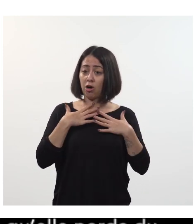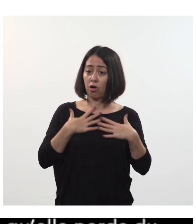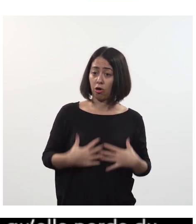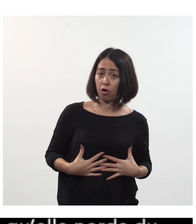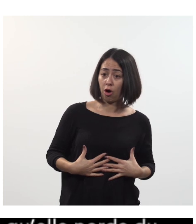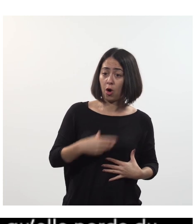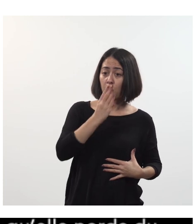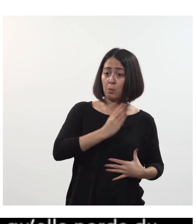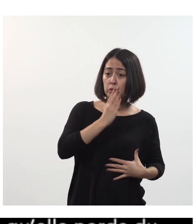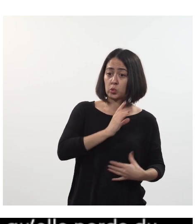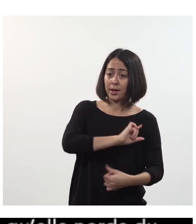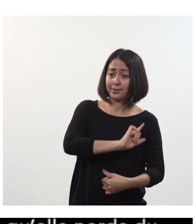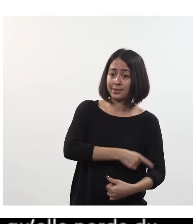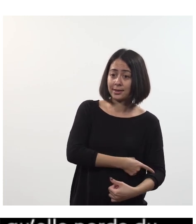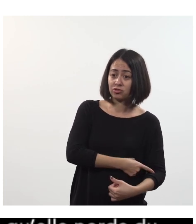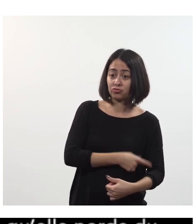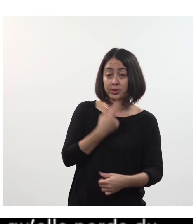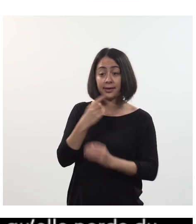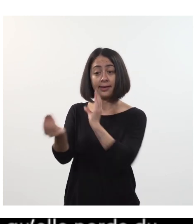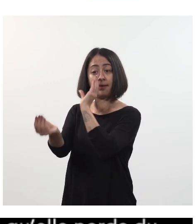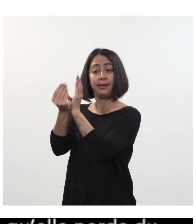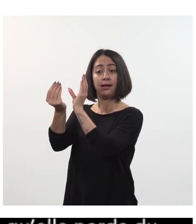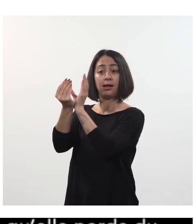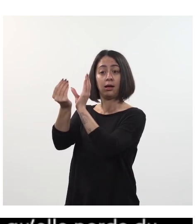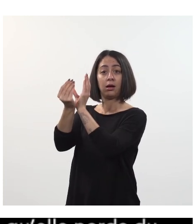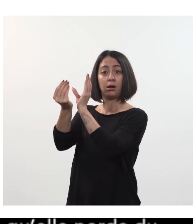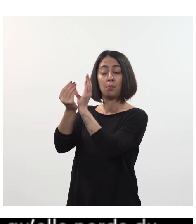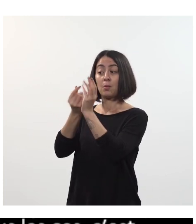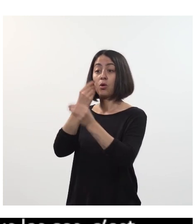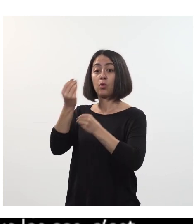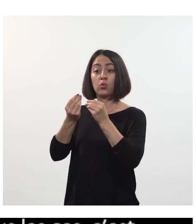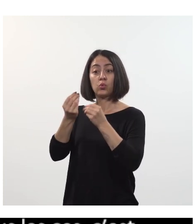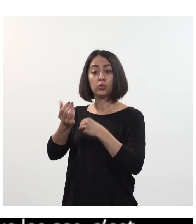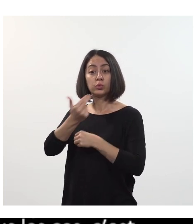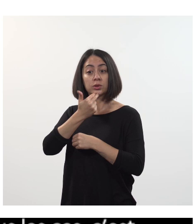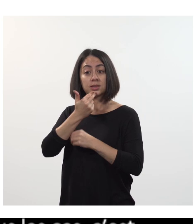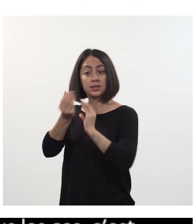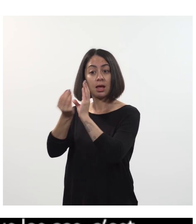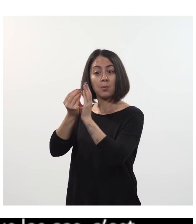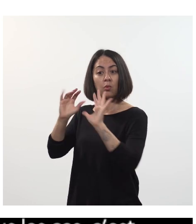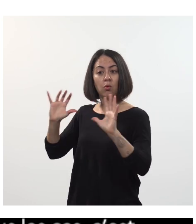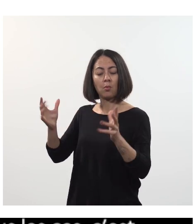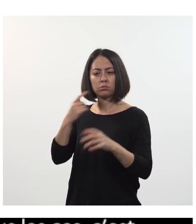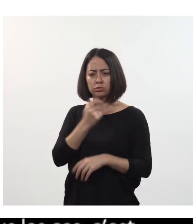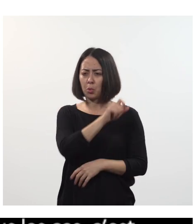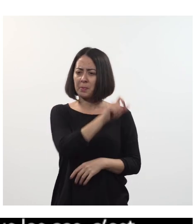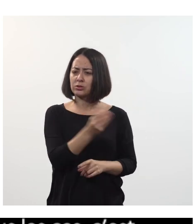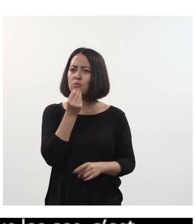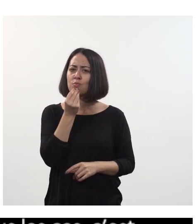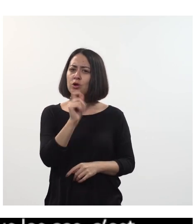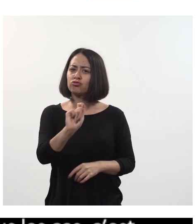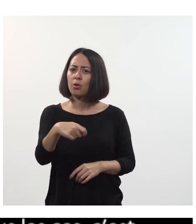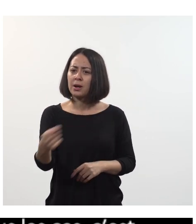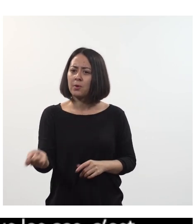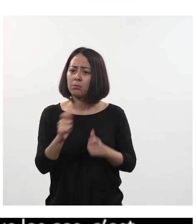de l'organisme et puis les apports, hein, ou l'utilisation finalement des apports, puisque la personne, elle peut manger normalement, mais si elle a de très nombreuses diarrhées, hein, par